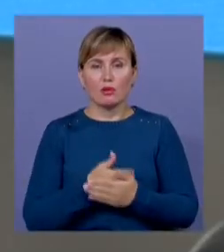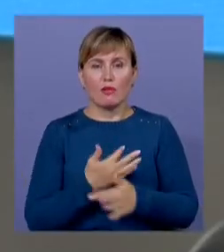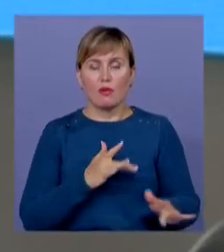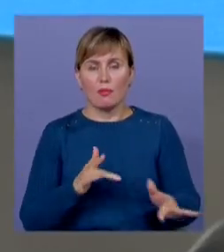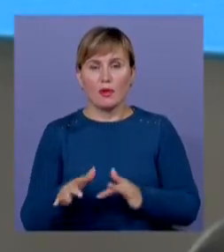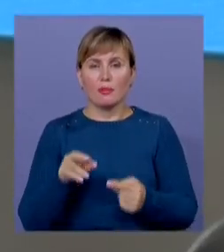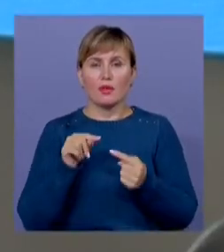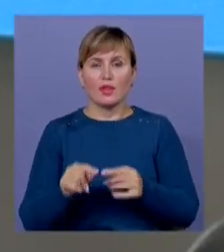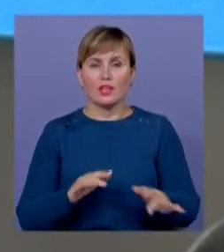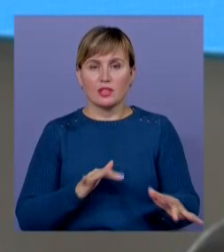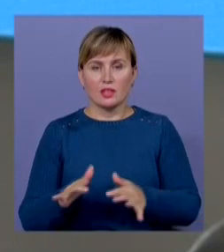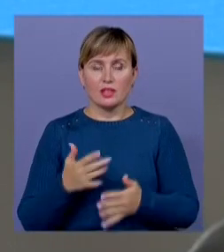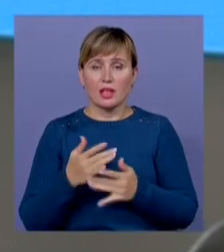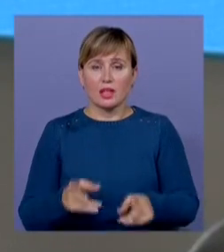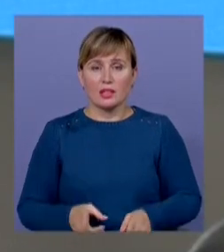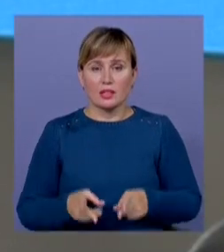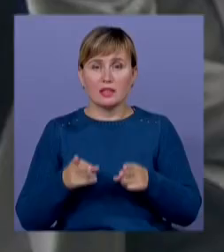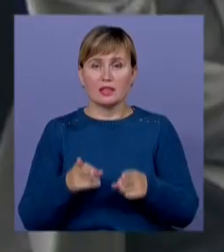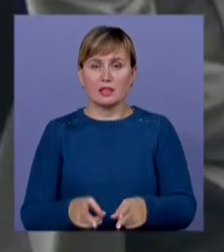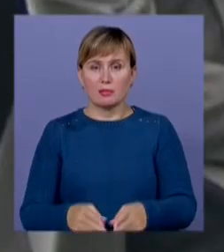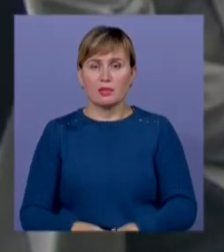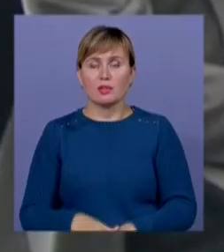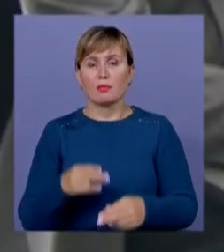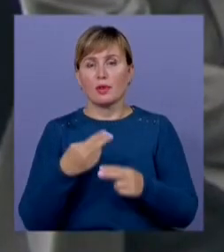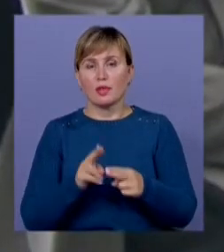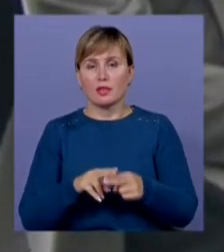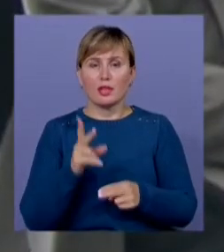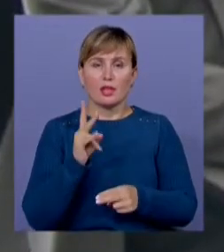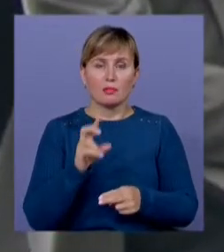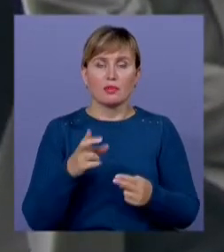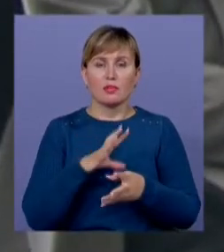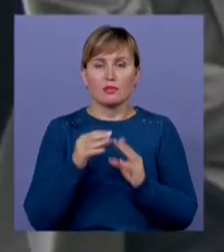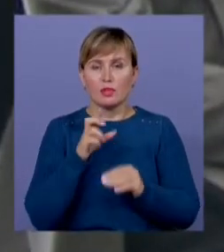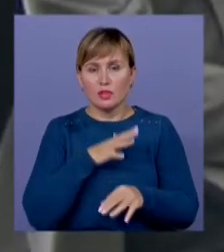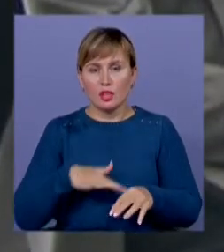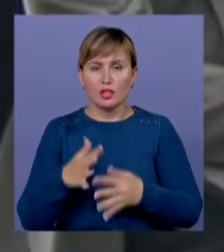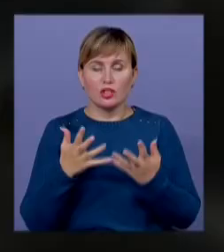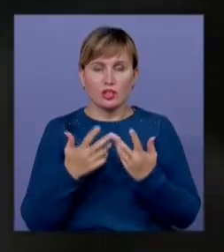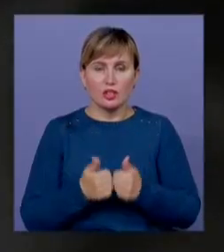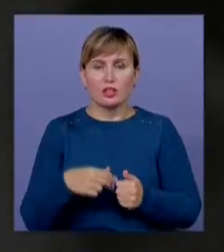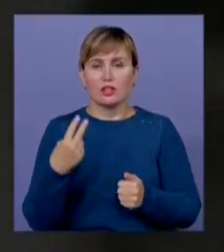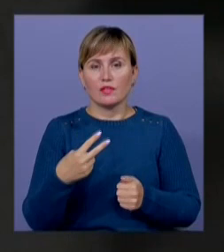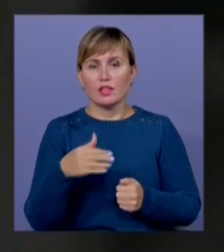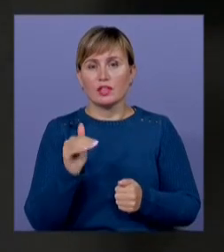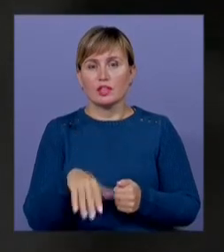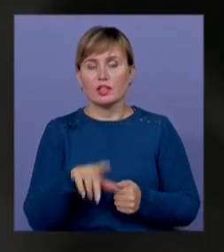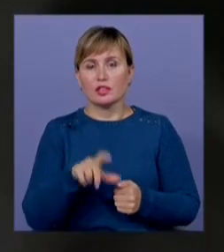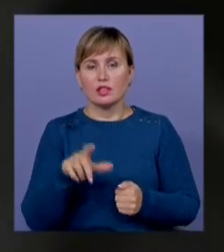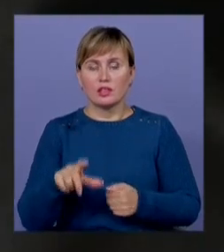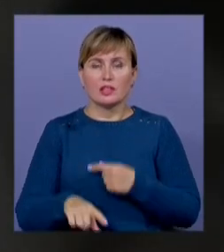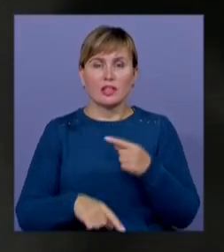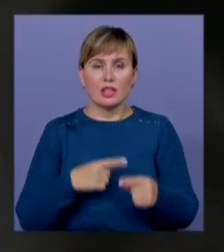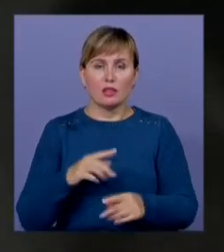по противодействию экстремизму и терроризму. По данным КНБ, всего по стране насчитывается 20 тысяч человек,